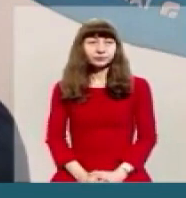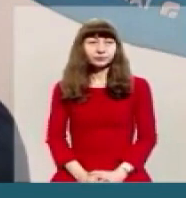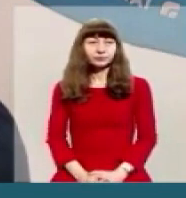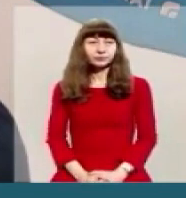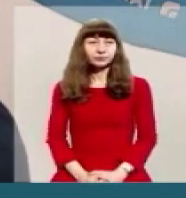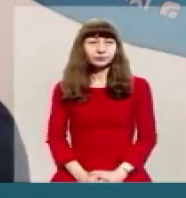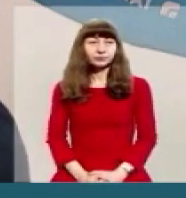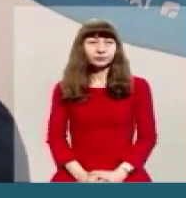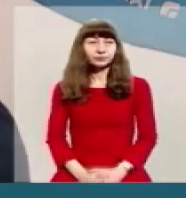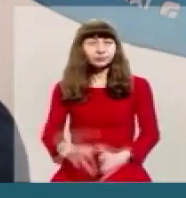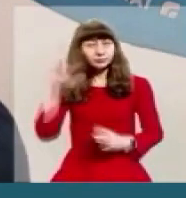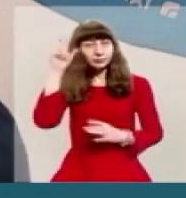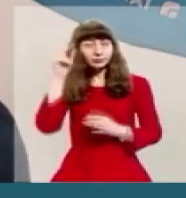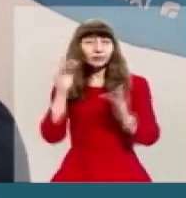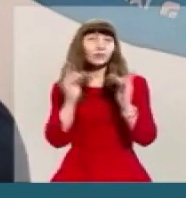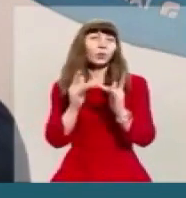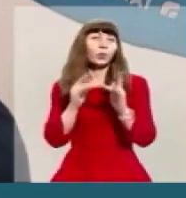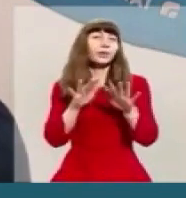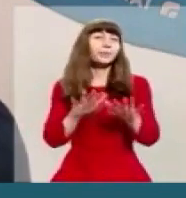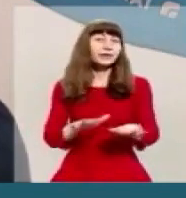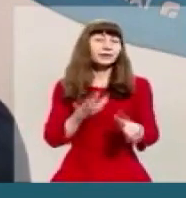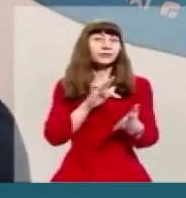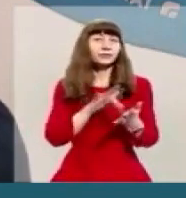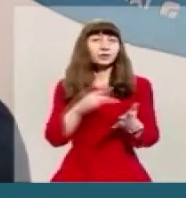Количество койко-мест в центре